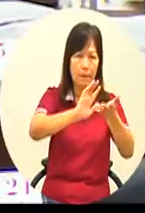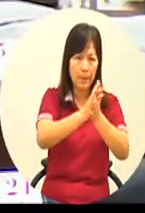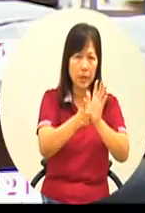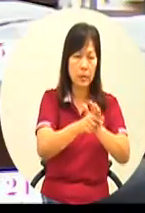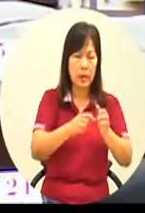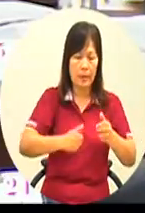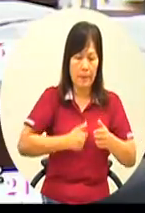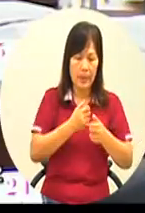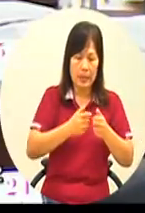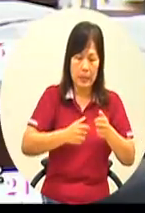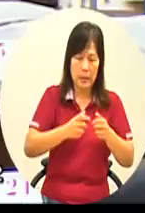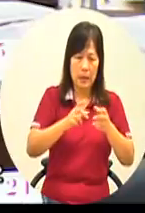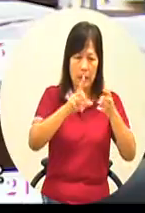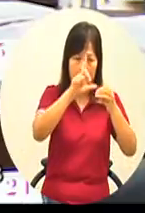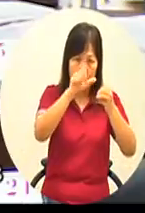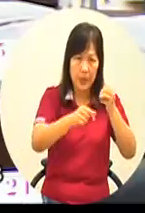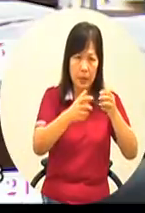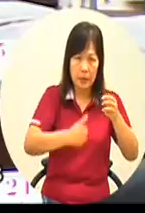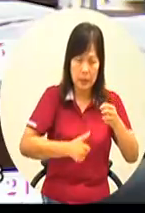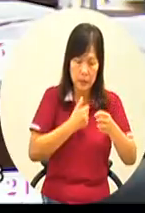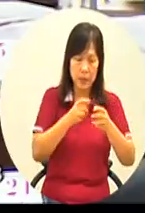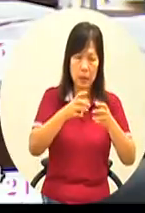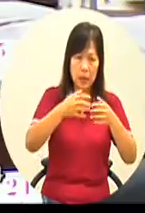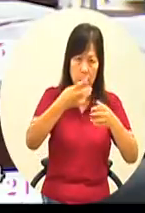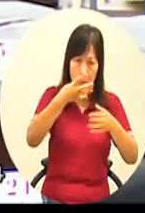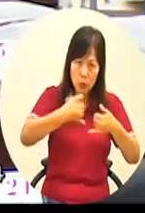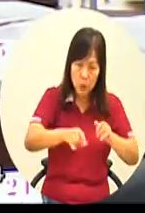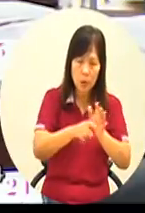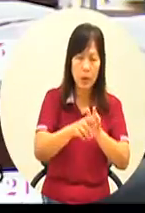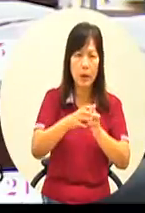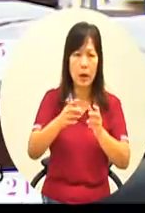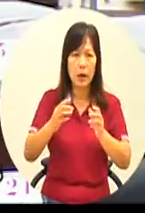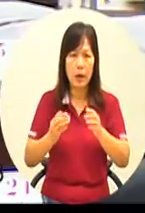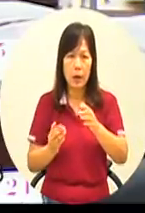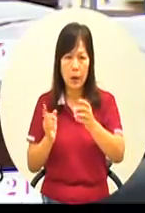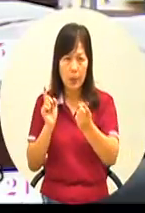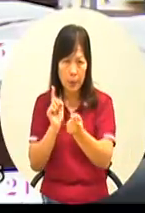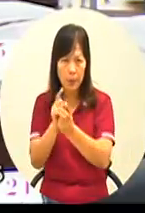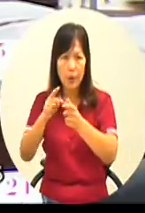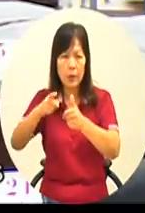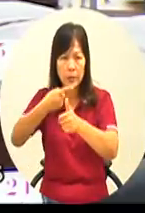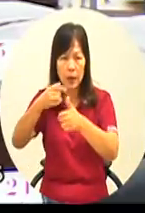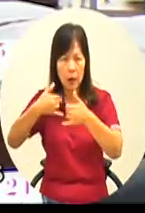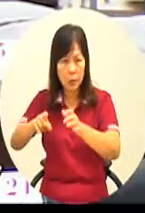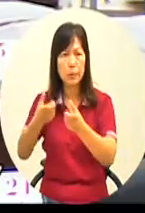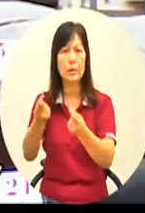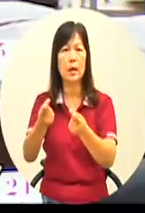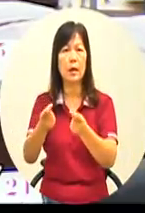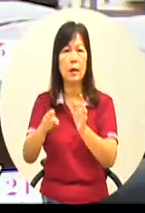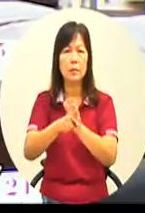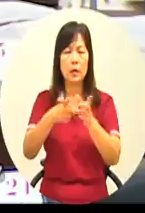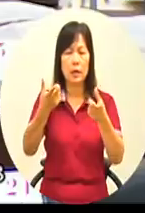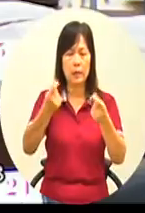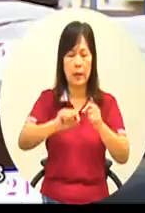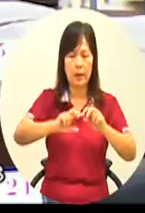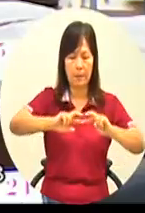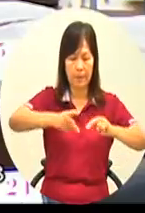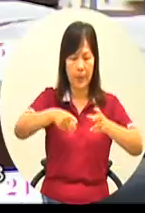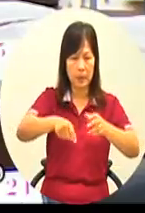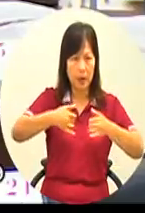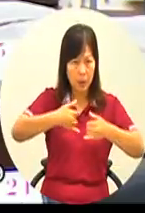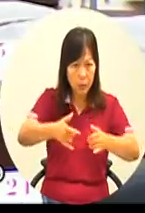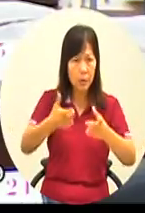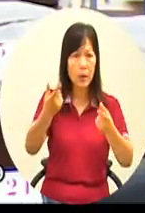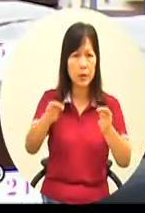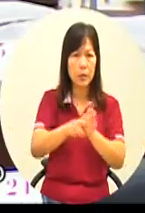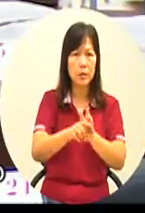四路跟逢甲路，也是。因为铁路地下化之后，这条两条大路也有